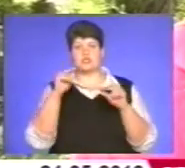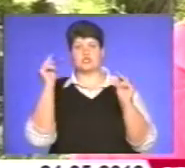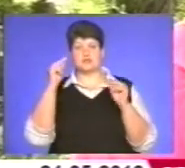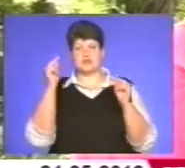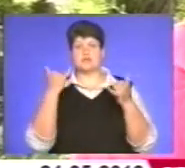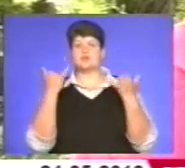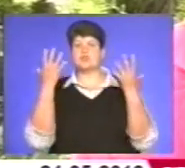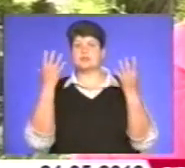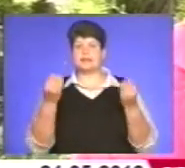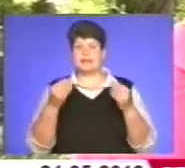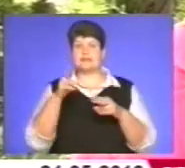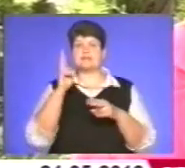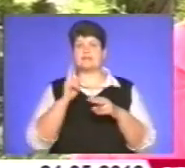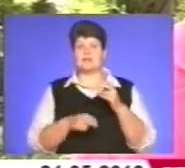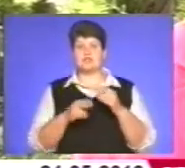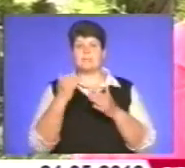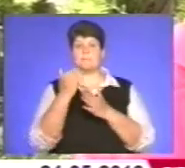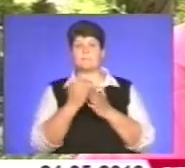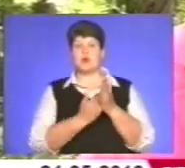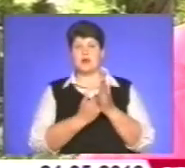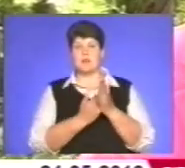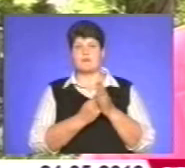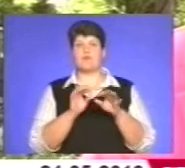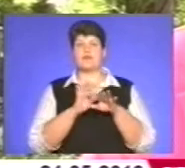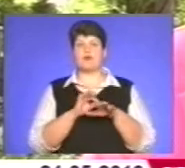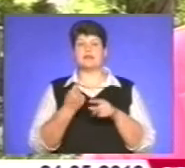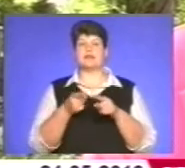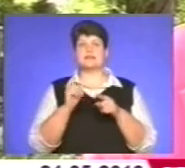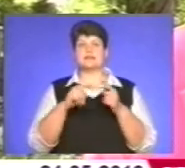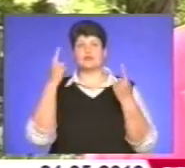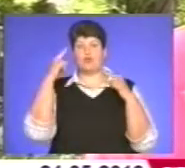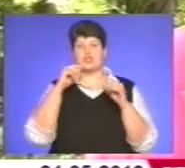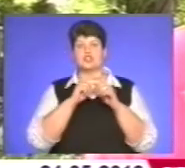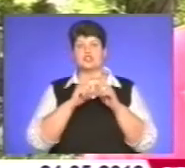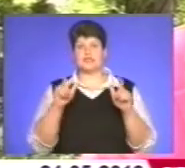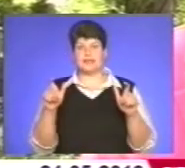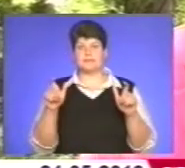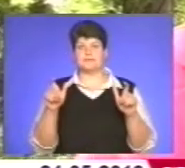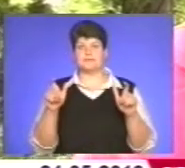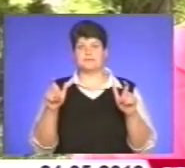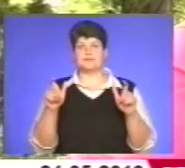день вже на завершенні програми саме проведення цих творчих шкіл, і які